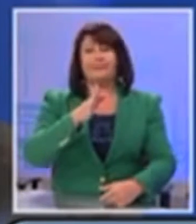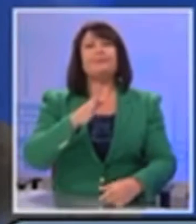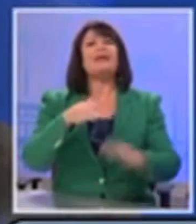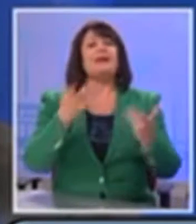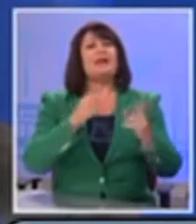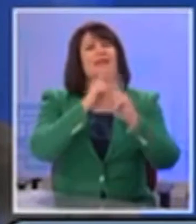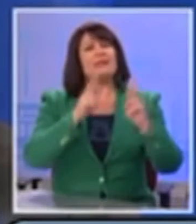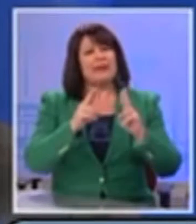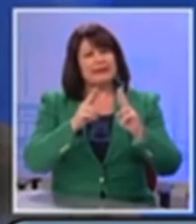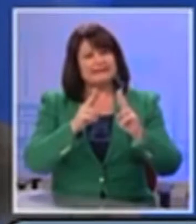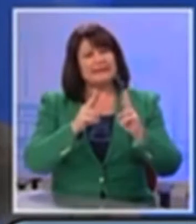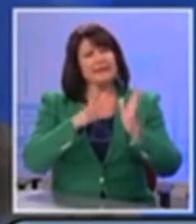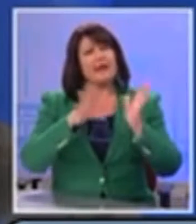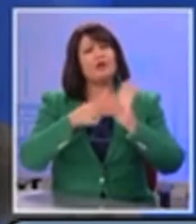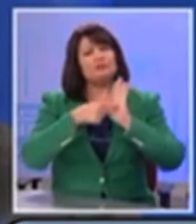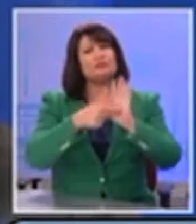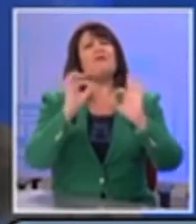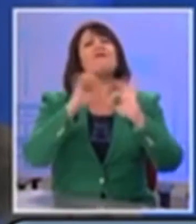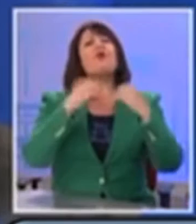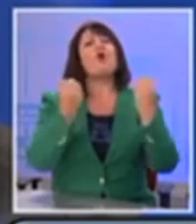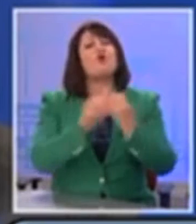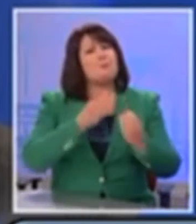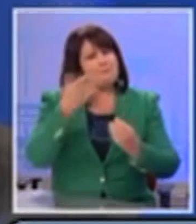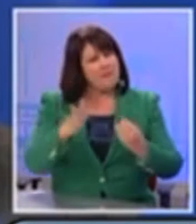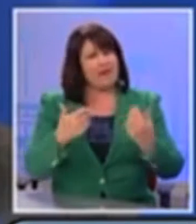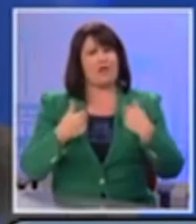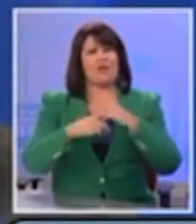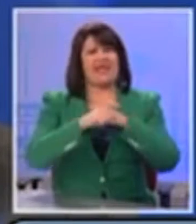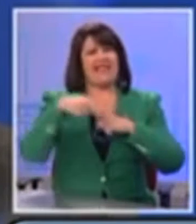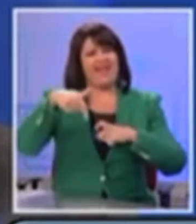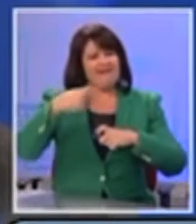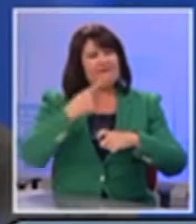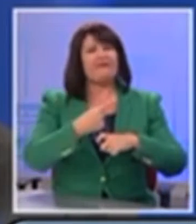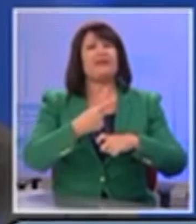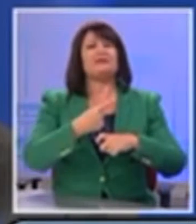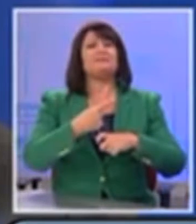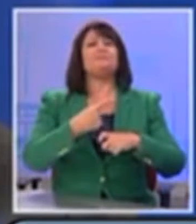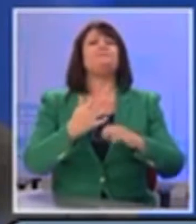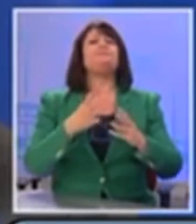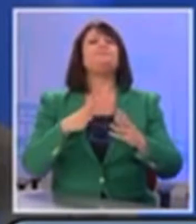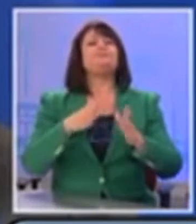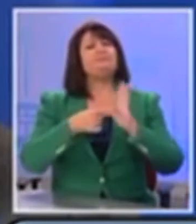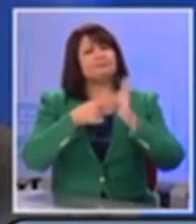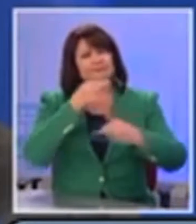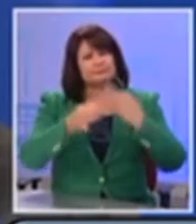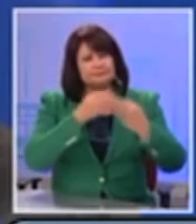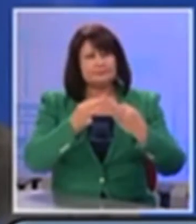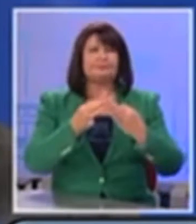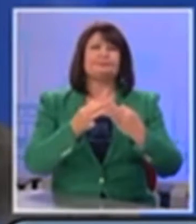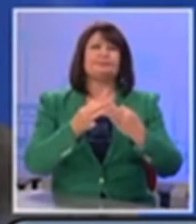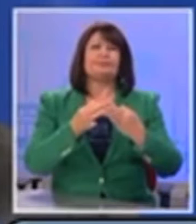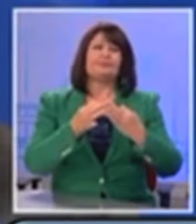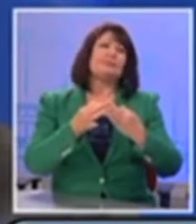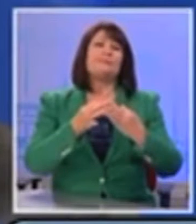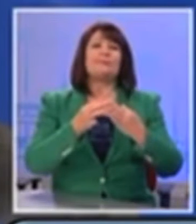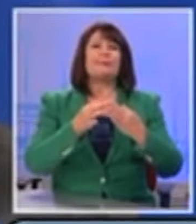dette du tiers-monde, qui est présente dans 33 pays différents, et présenter aussi un point de vue sur la base de l'expérience